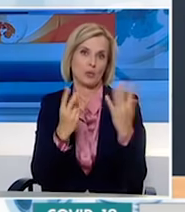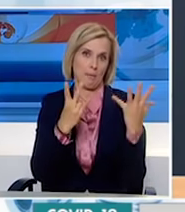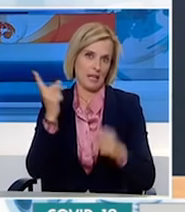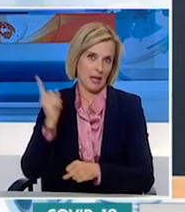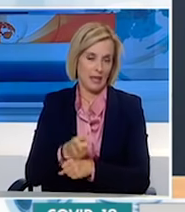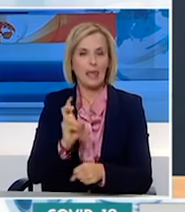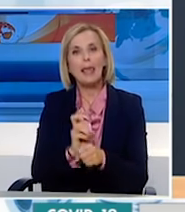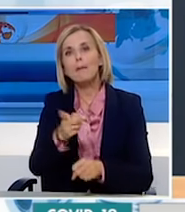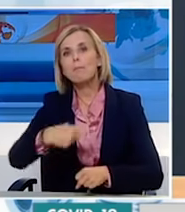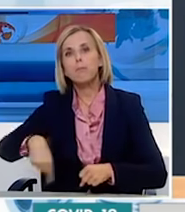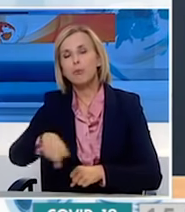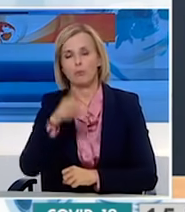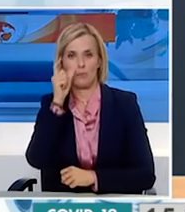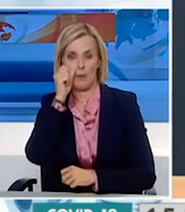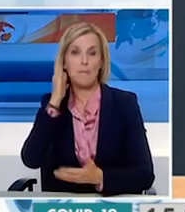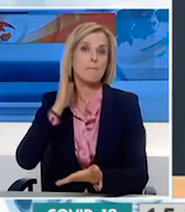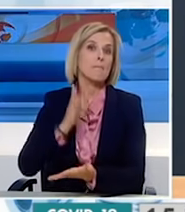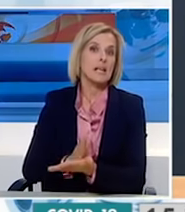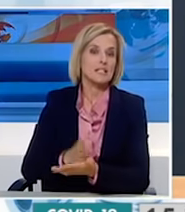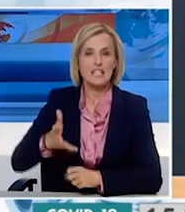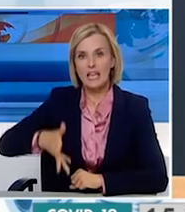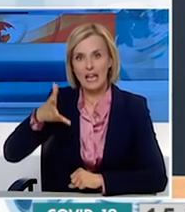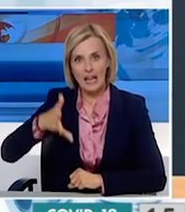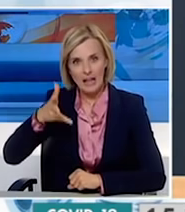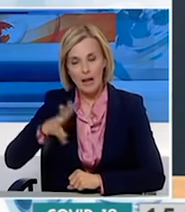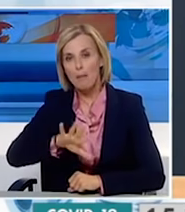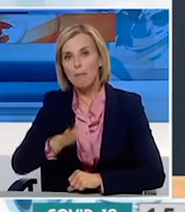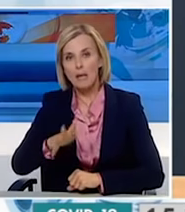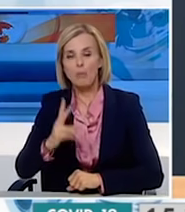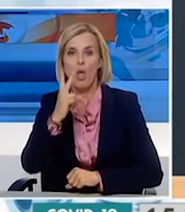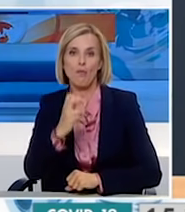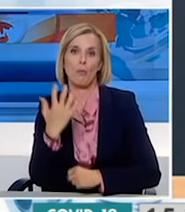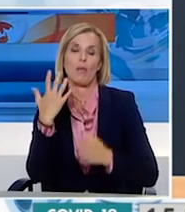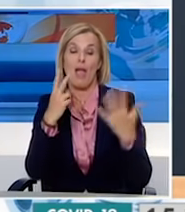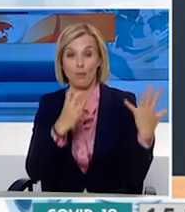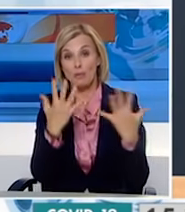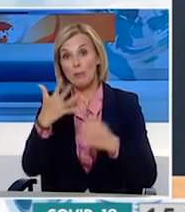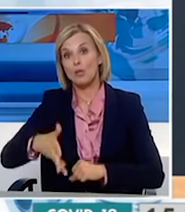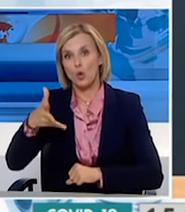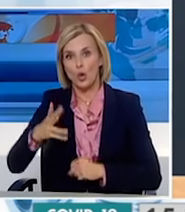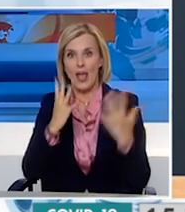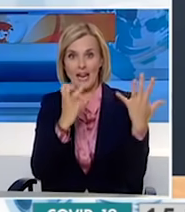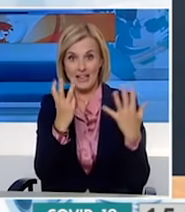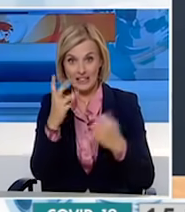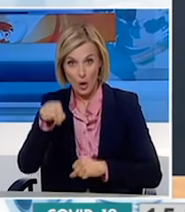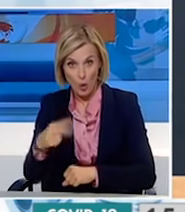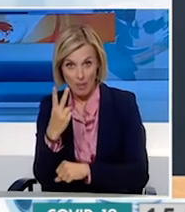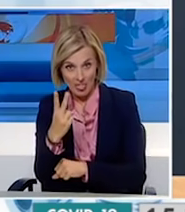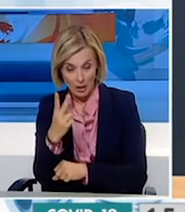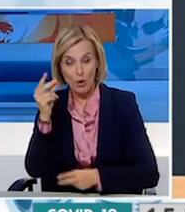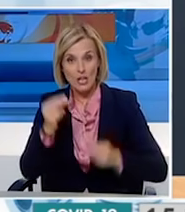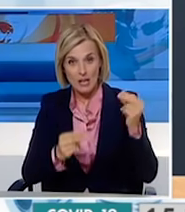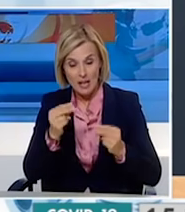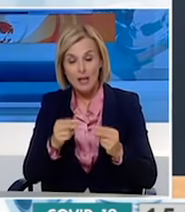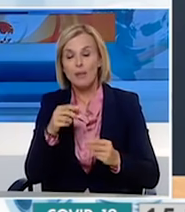και οι υπόλοιποι άνδρες. Η διάμεση ηλικία των θανόντων συμπολιτών μας ήταν τα 75 έτη. Το 93,2% είχε κάποιο